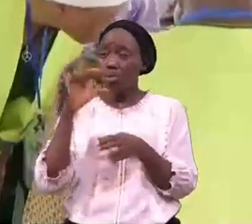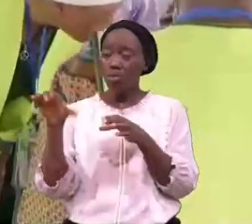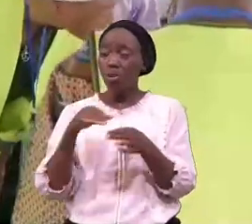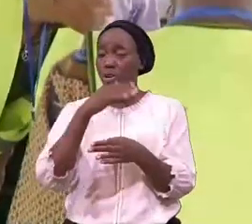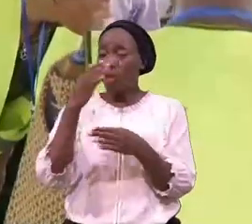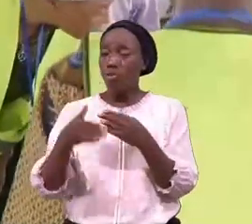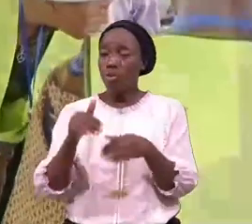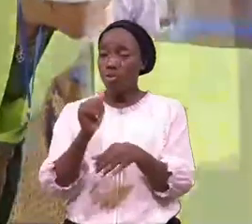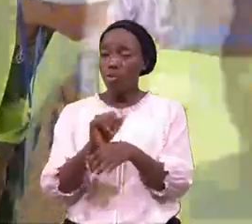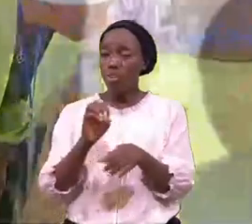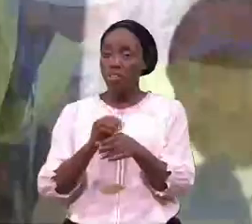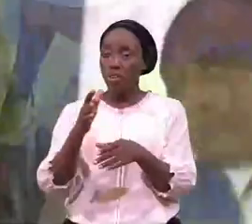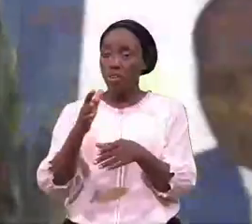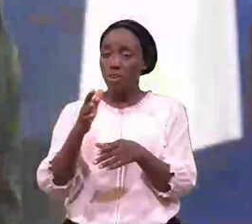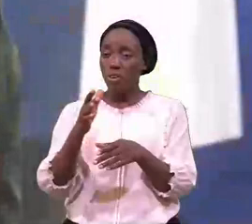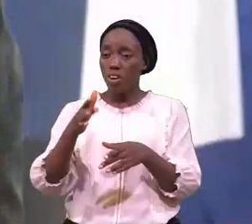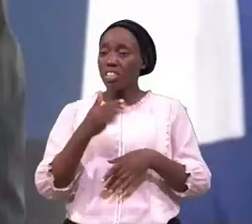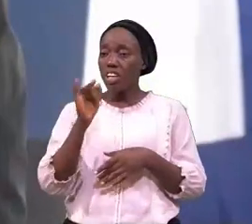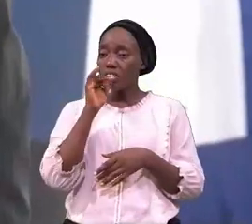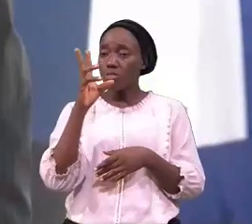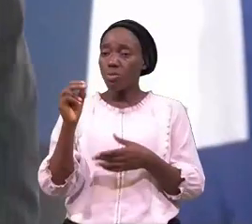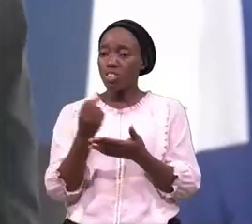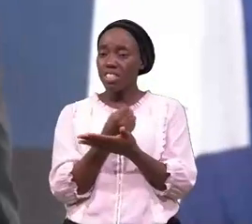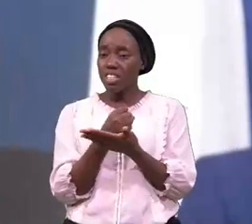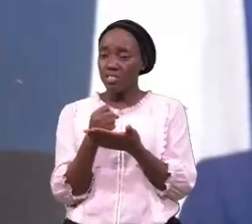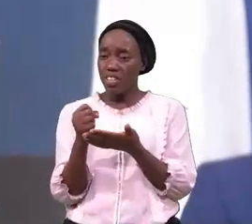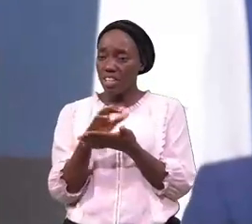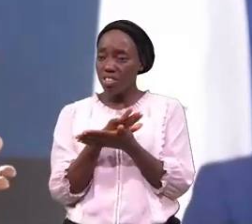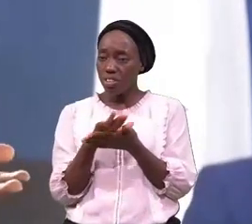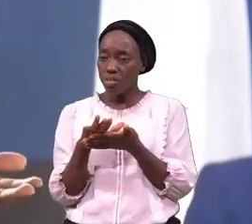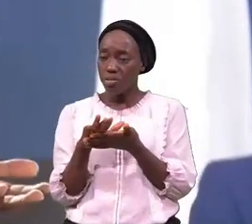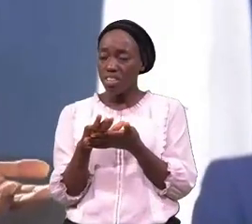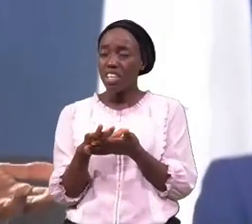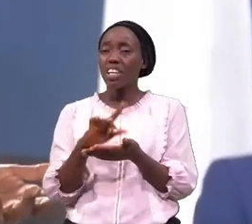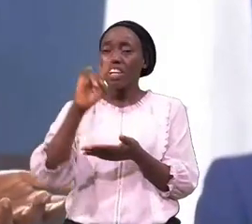La grâce n'aurait pas fini son œuvre complète dans ta vie s'il n'y a pas la sanctification.